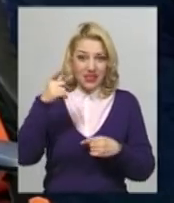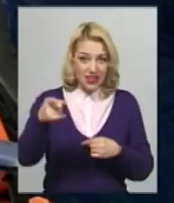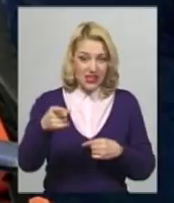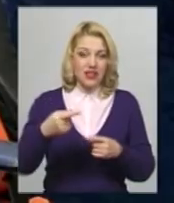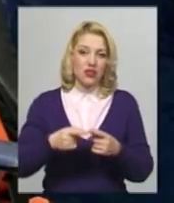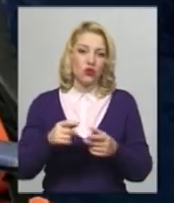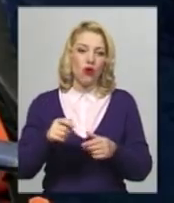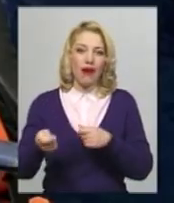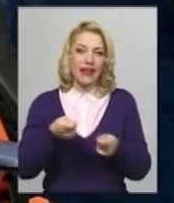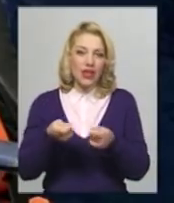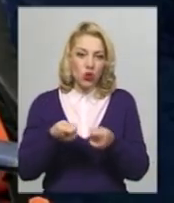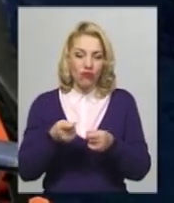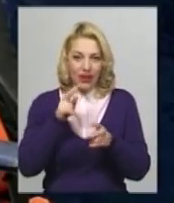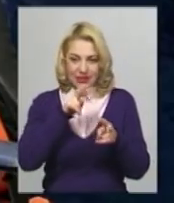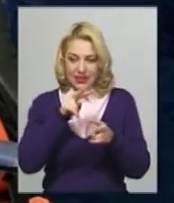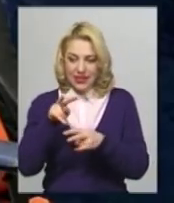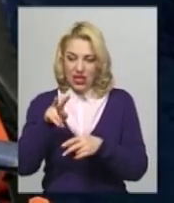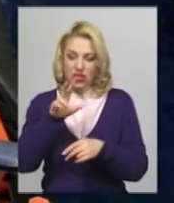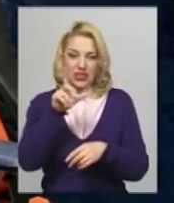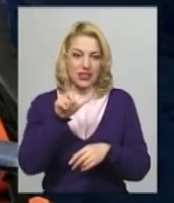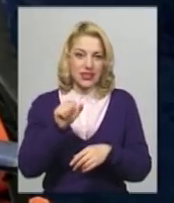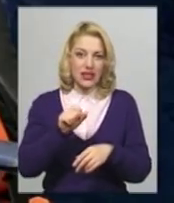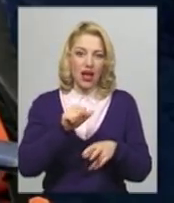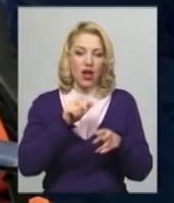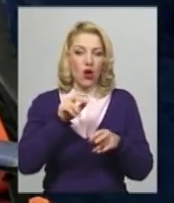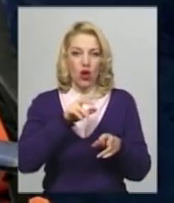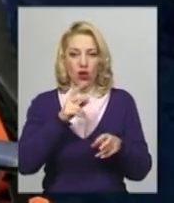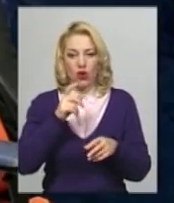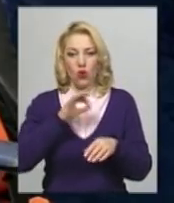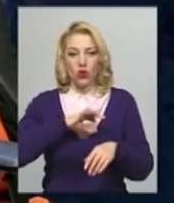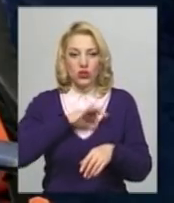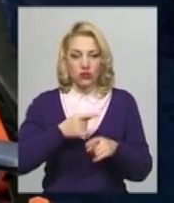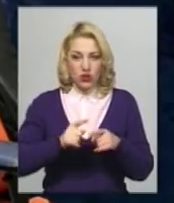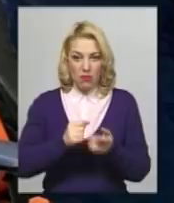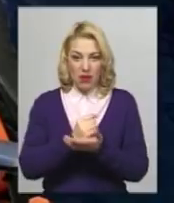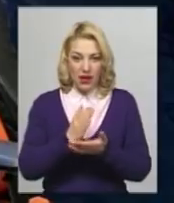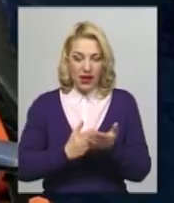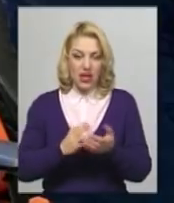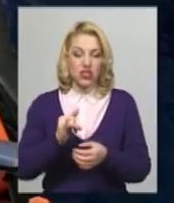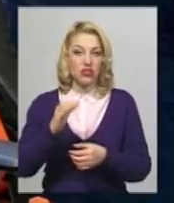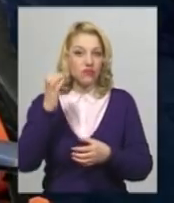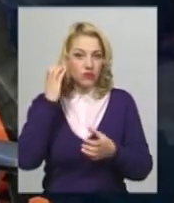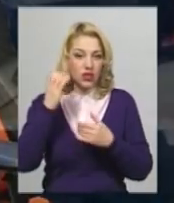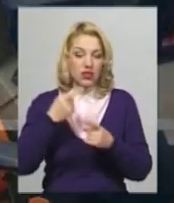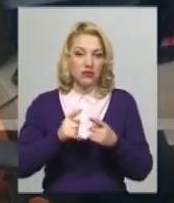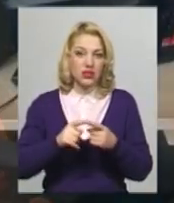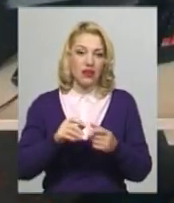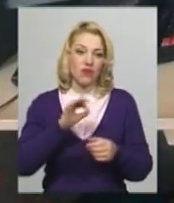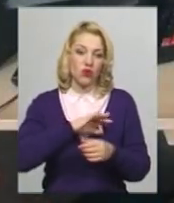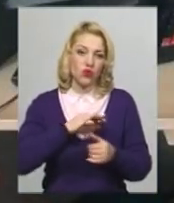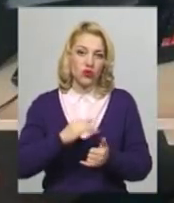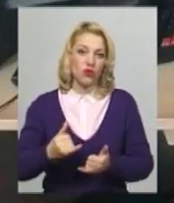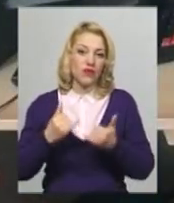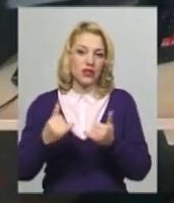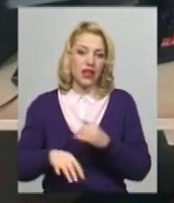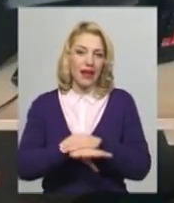адміністраторів, стежити за користувачами мережі та прослуховувати їхні розмови. Дані використовували для крадіжок та продажу.